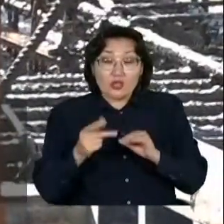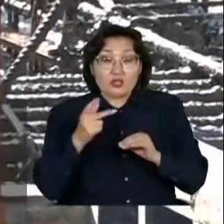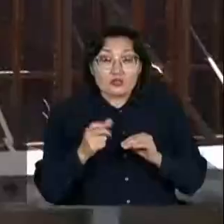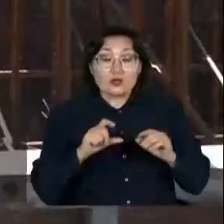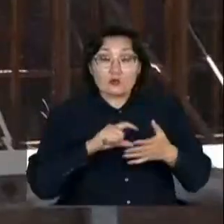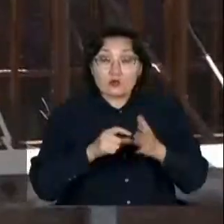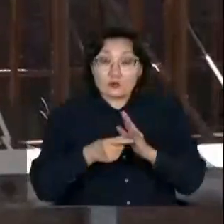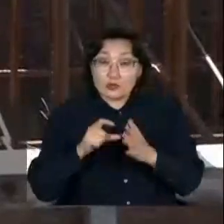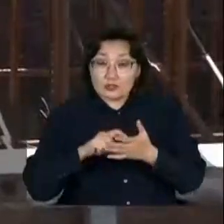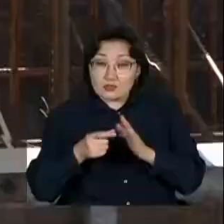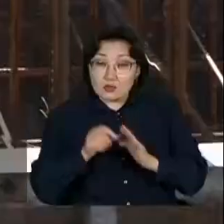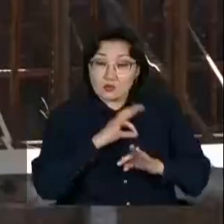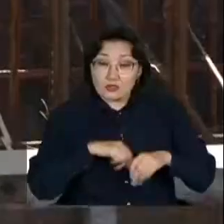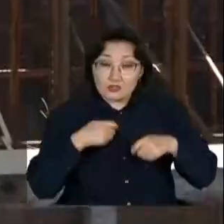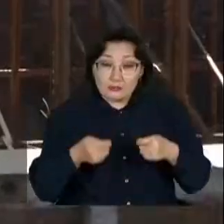бөлме қолданысқа берілді.